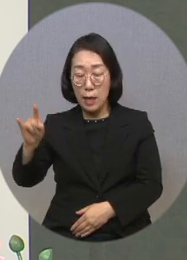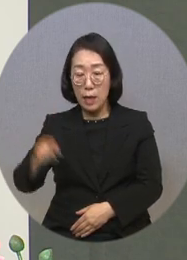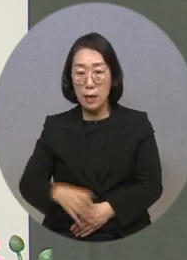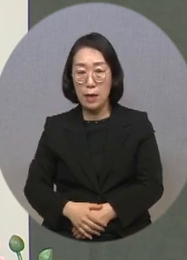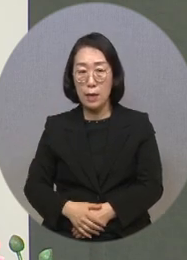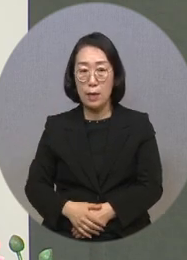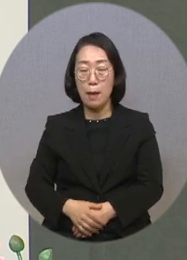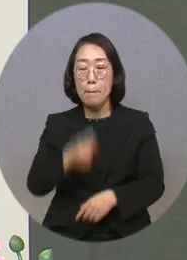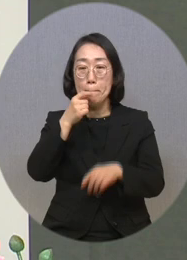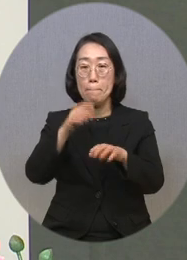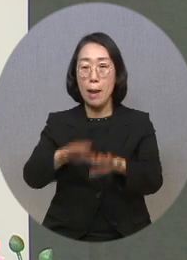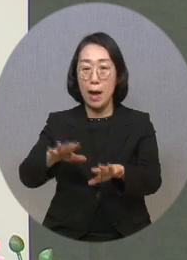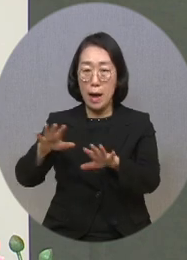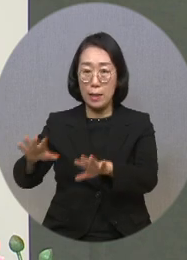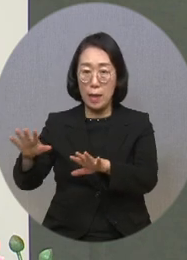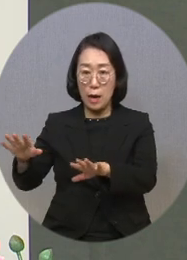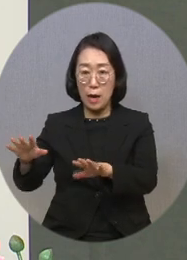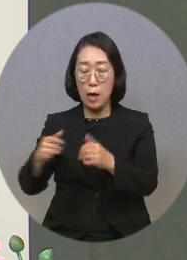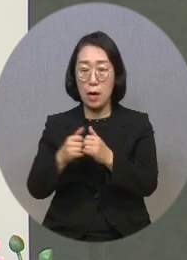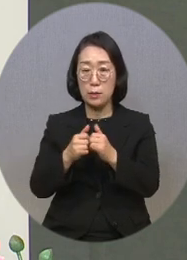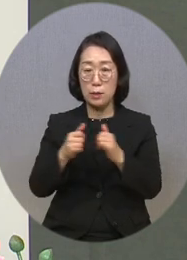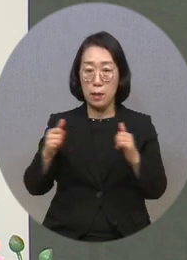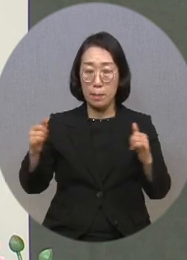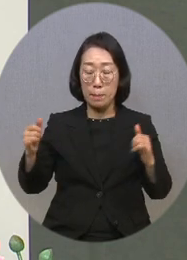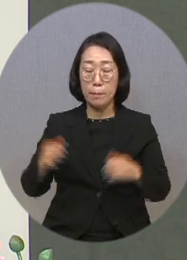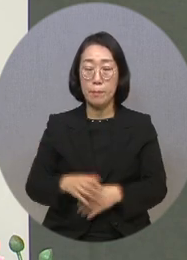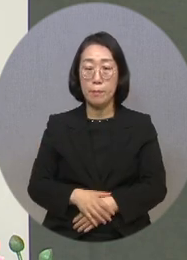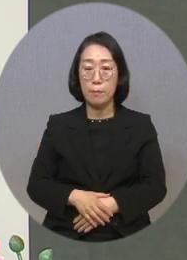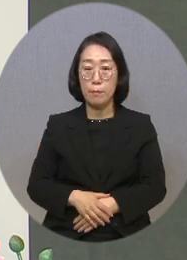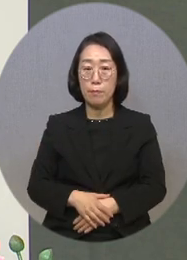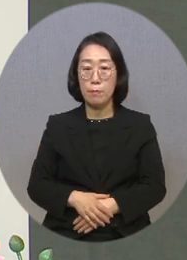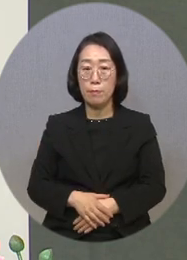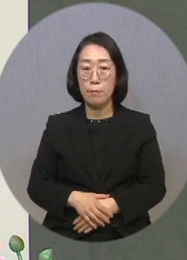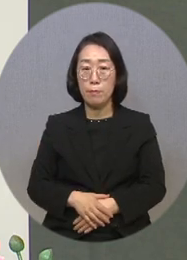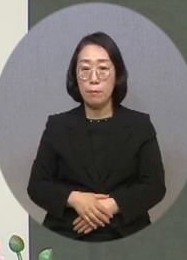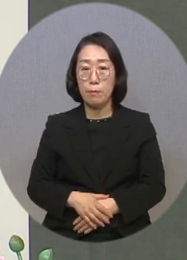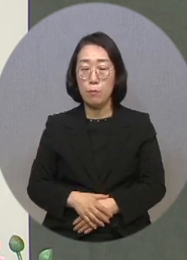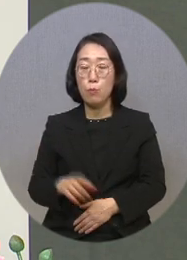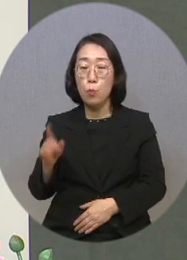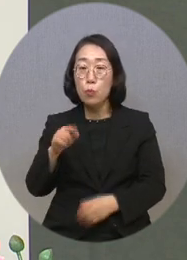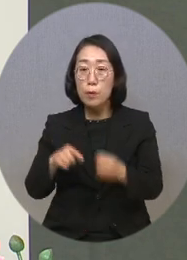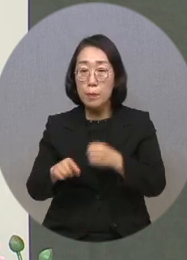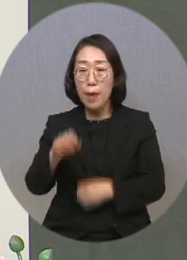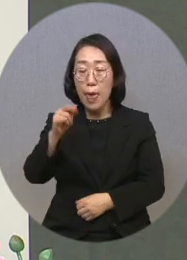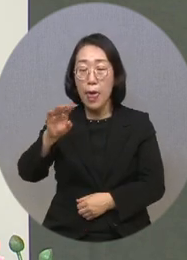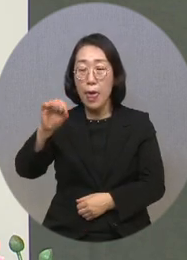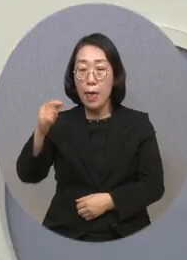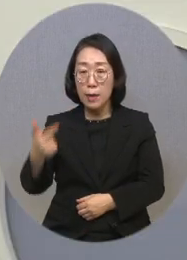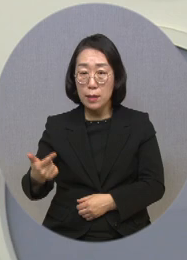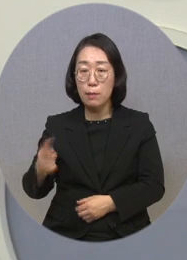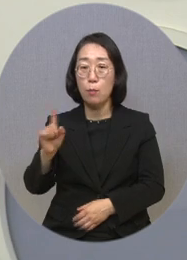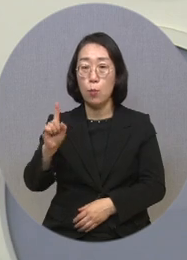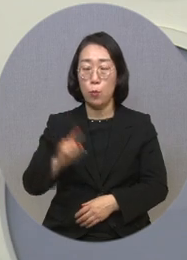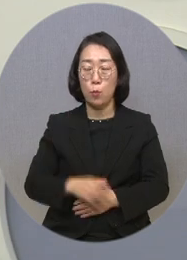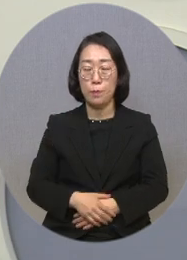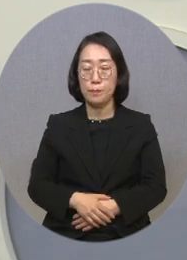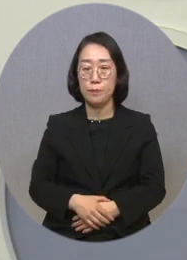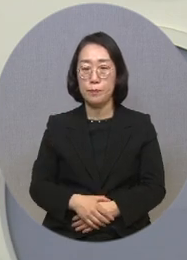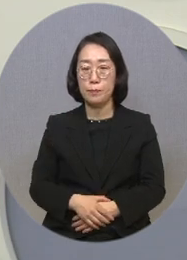아니라 바다 해자. 네. 그 해인 시대라는 건 뭐를 지명하는 거예요?